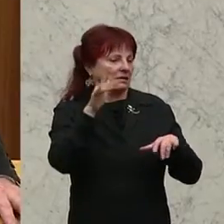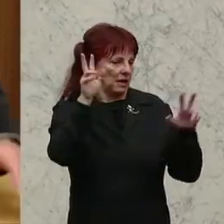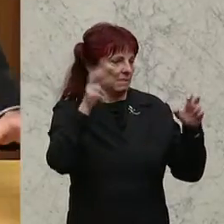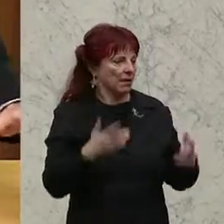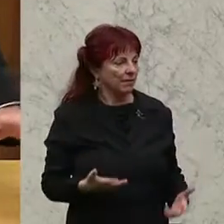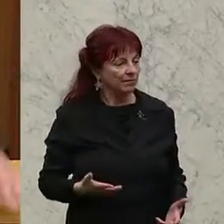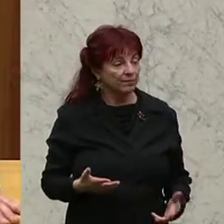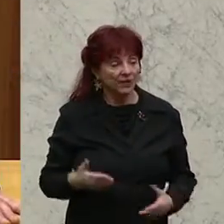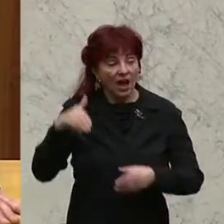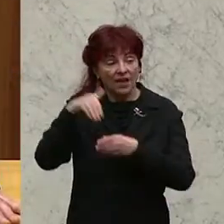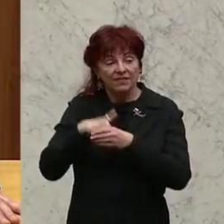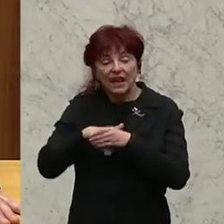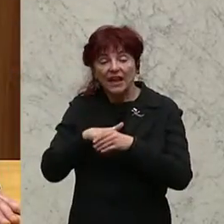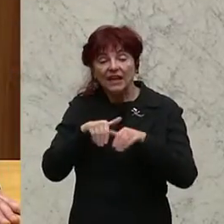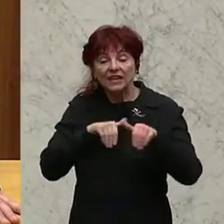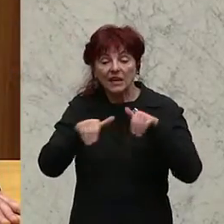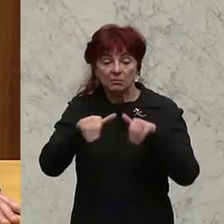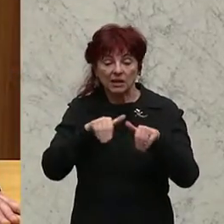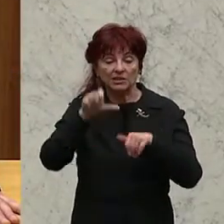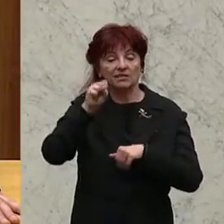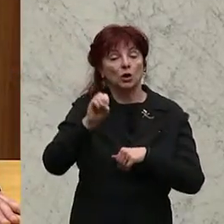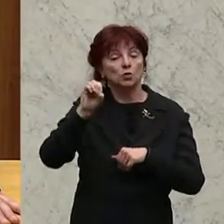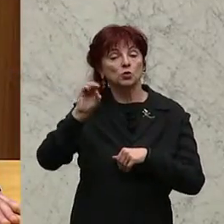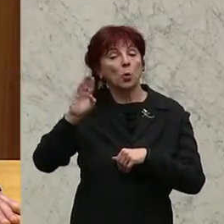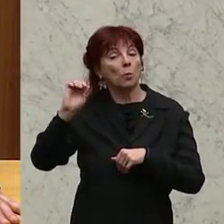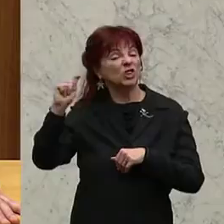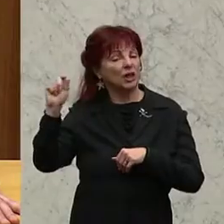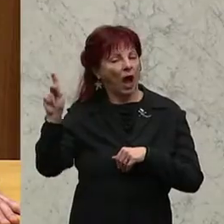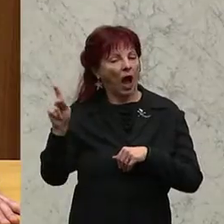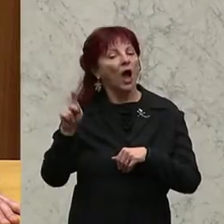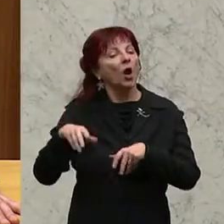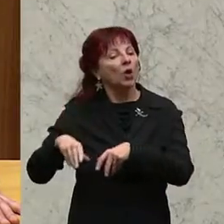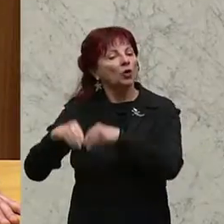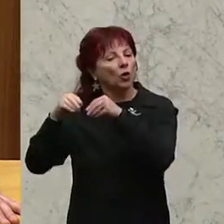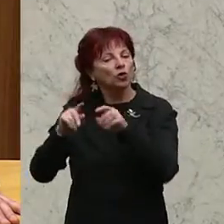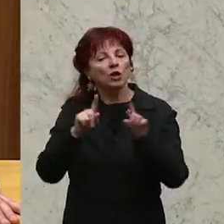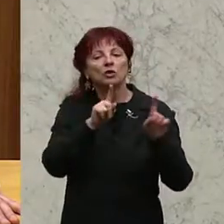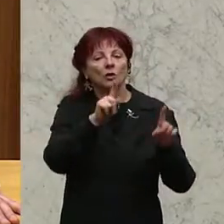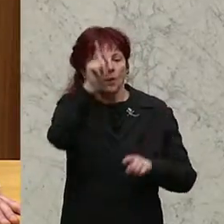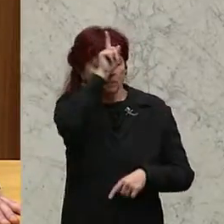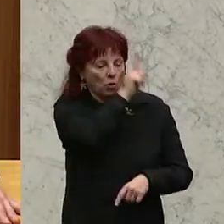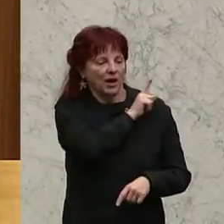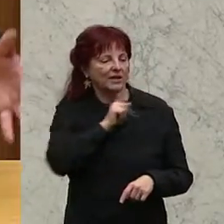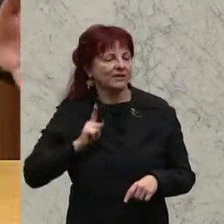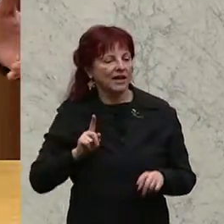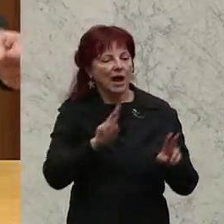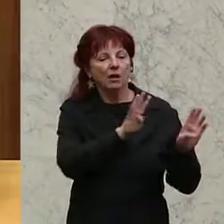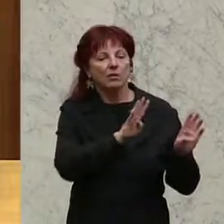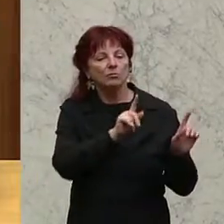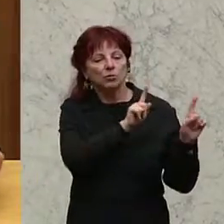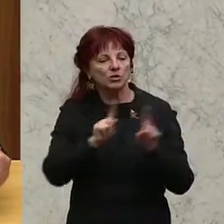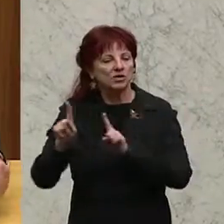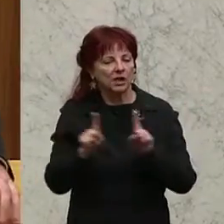Innenminister Sobotka gründet Polizeimusikkapellen, das ist ein sicherheitspolitischer Schwerpunkt. Ich hätte das Geld lieber im Strafvollzug gesehen. Ja, hallo, ich finde es